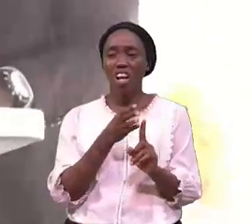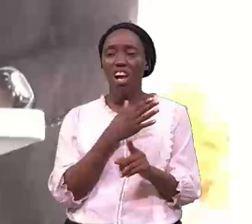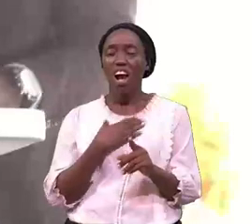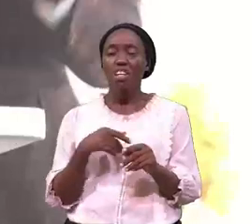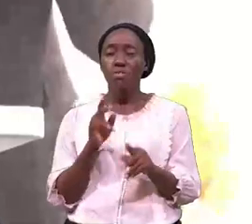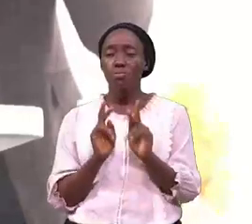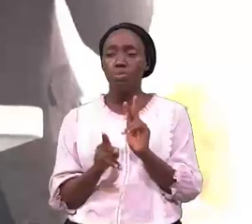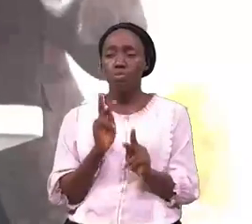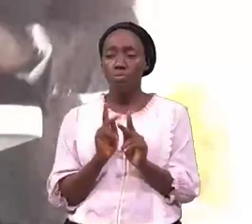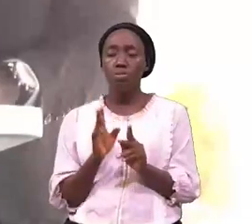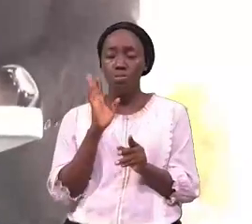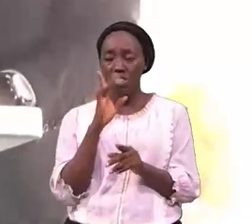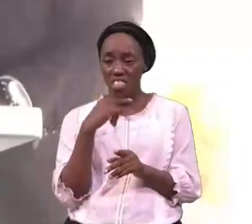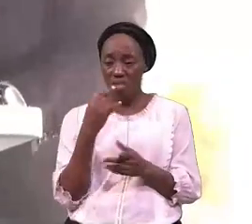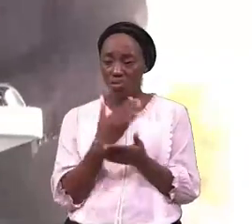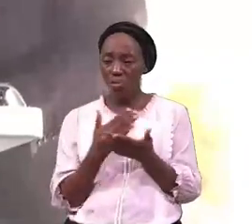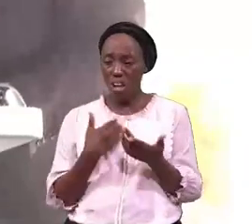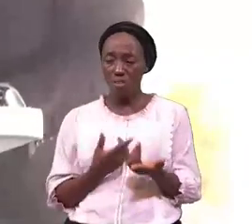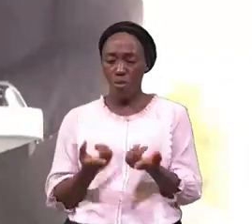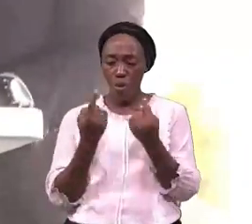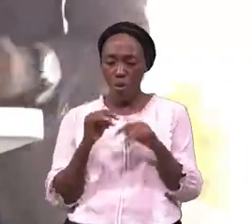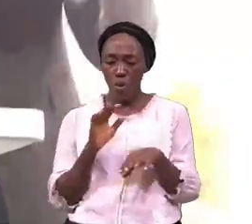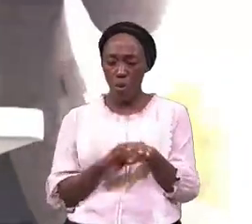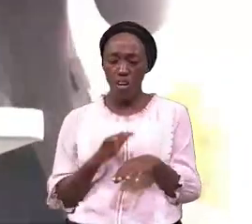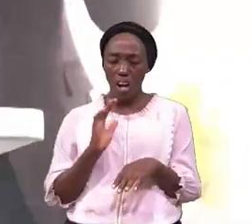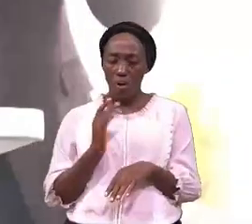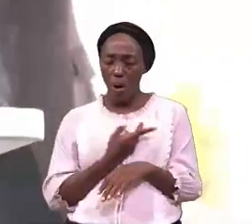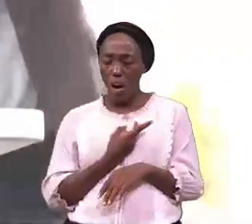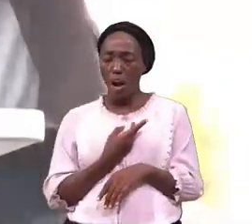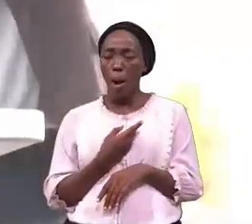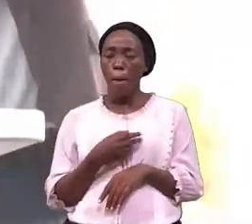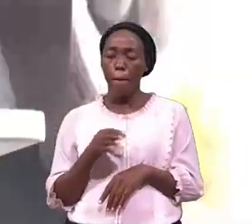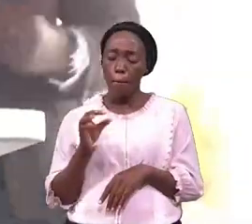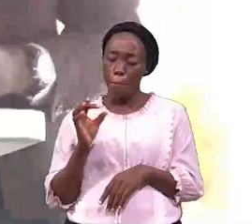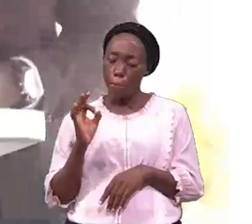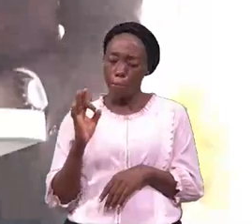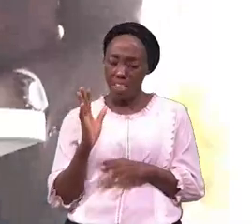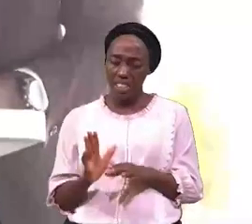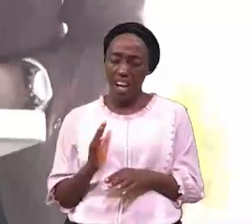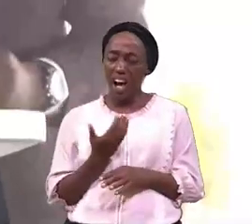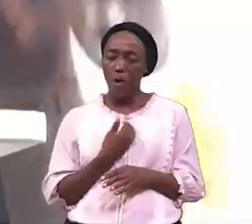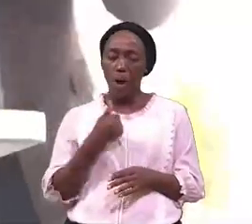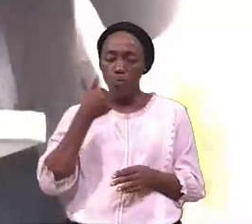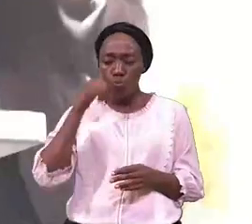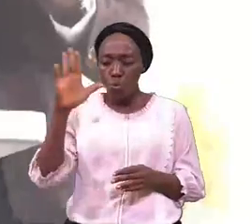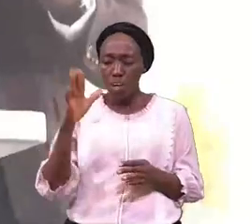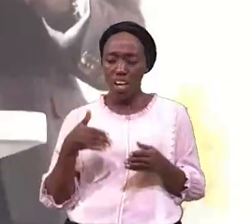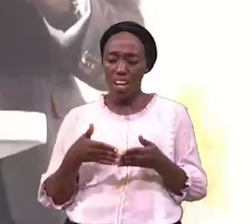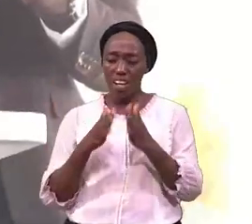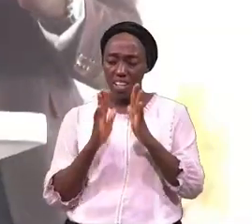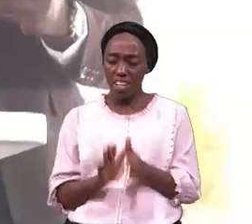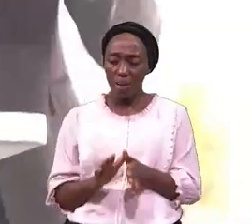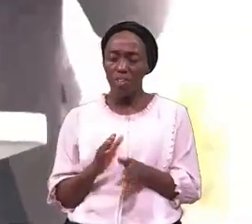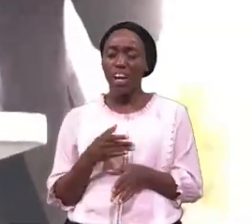quelque chose est venu sur notre pasteur, quelque chose est venu sur notre dirigeante, quelque chose est venu